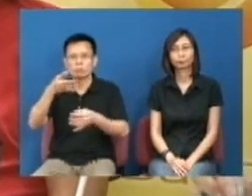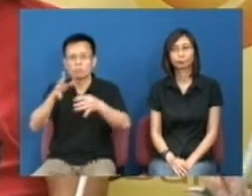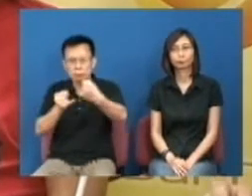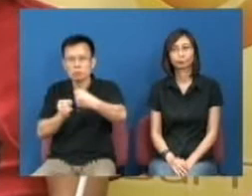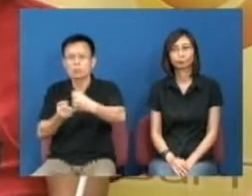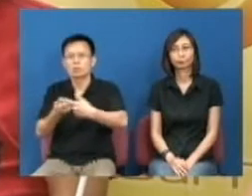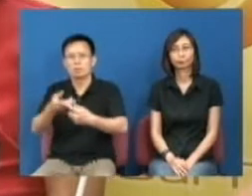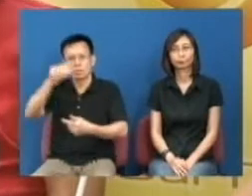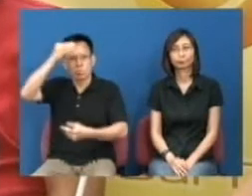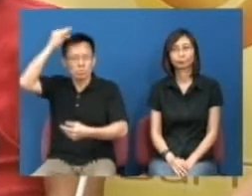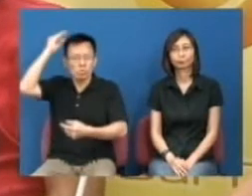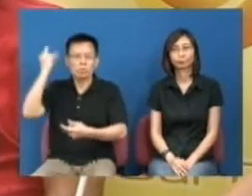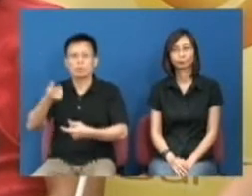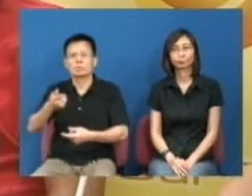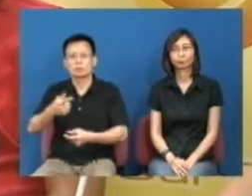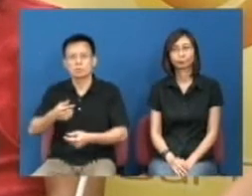就大鑊啦嘛。咁所以其實